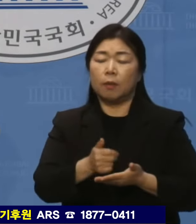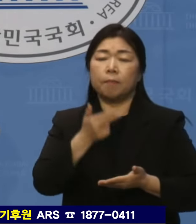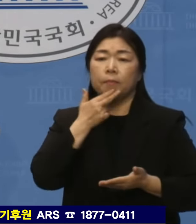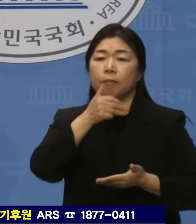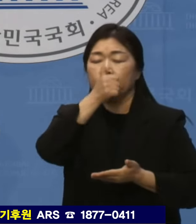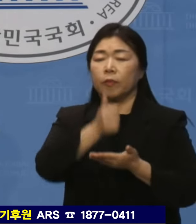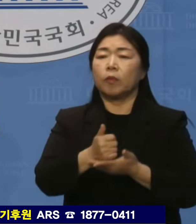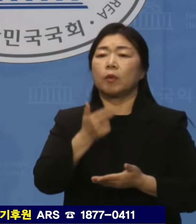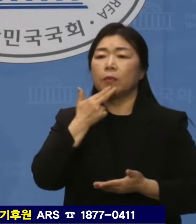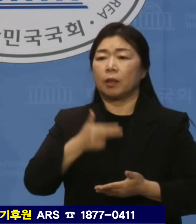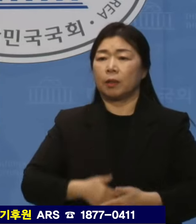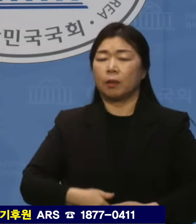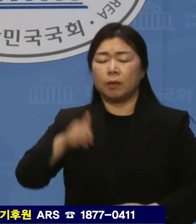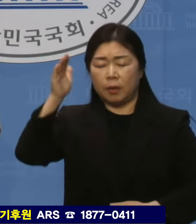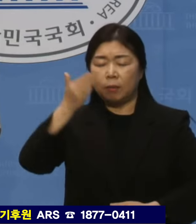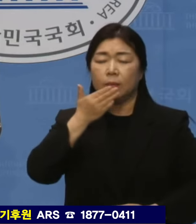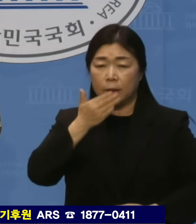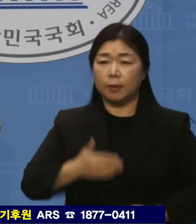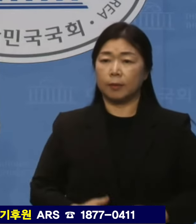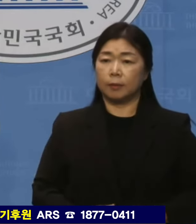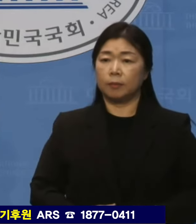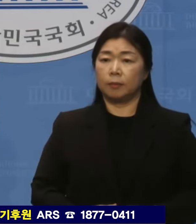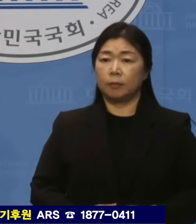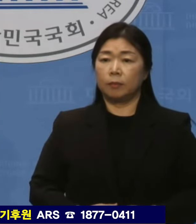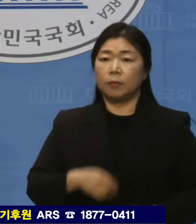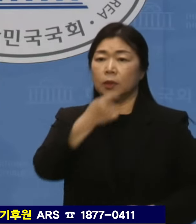근거가 되어버렸습니다.